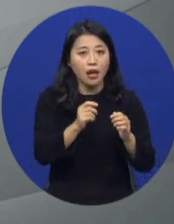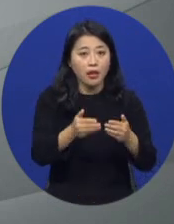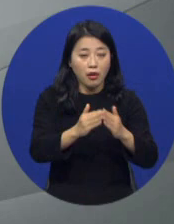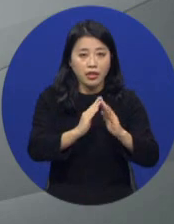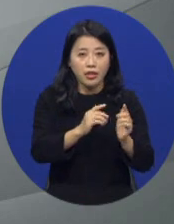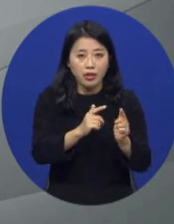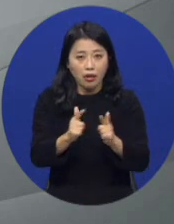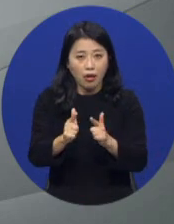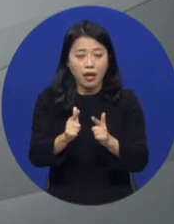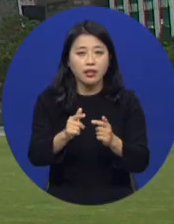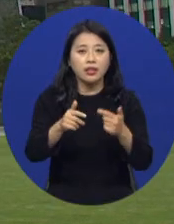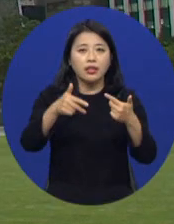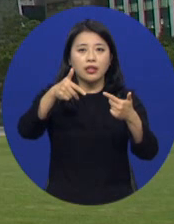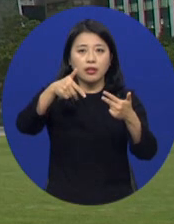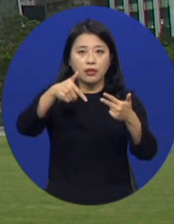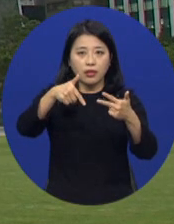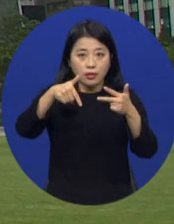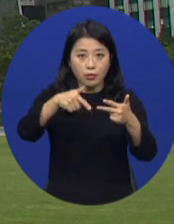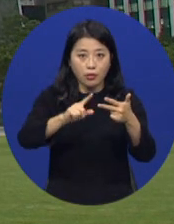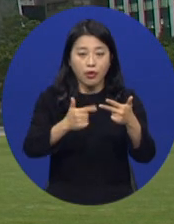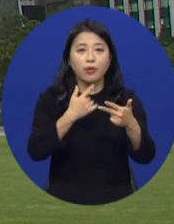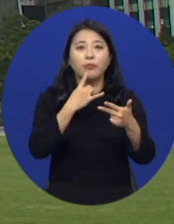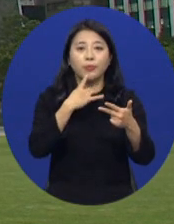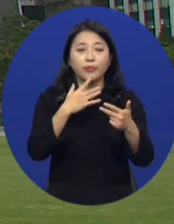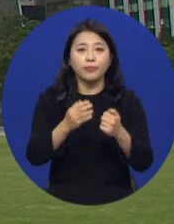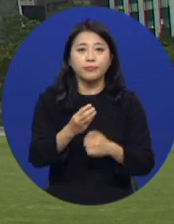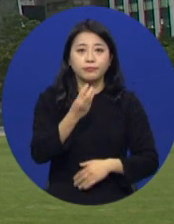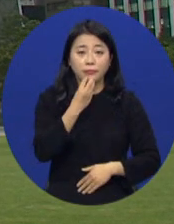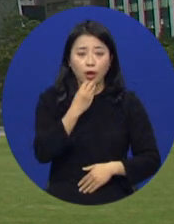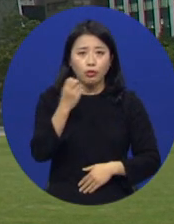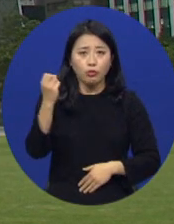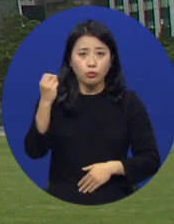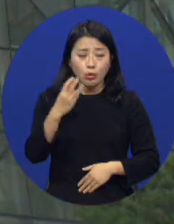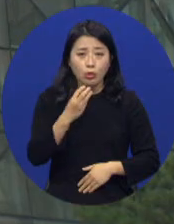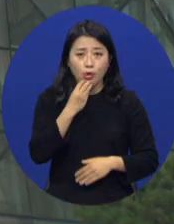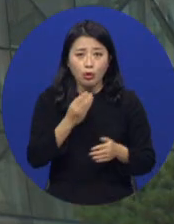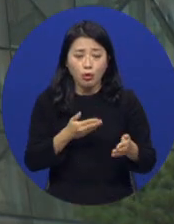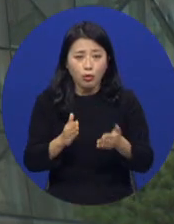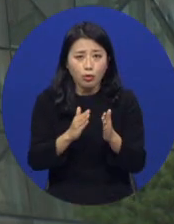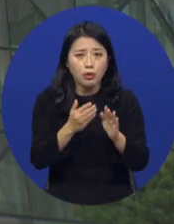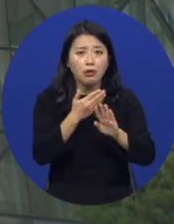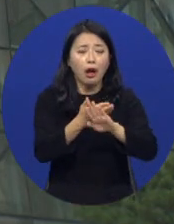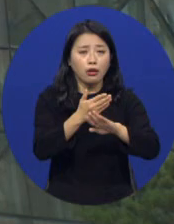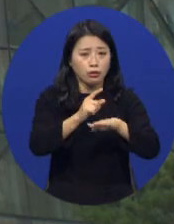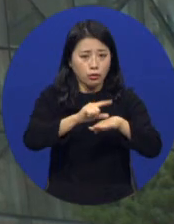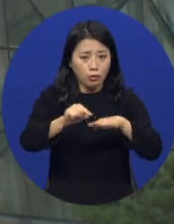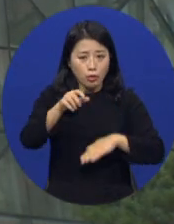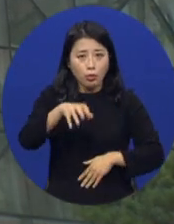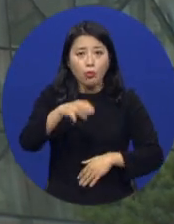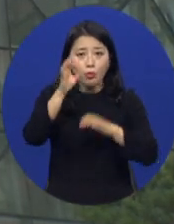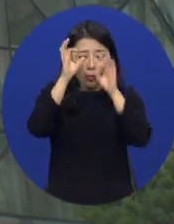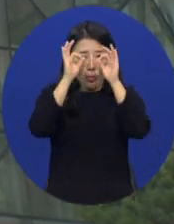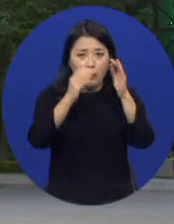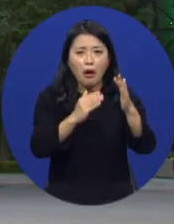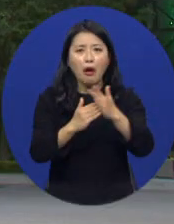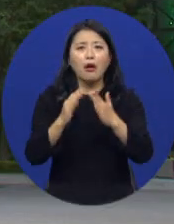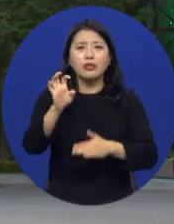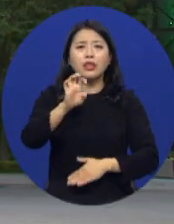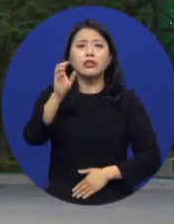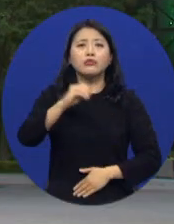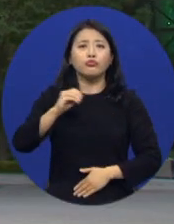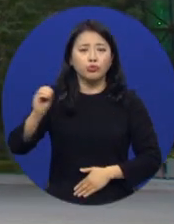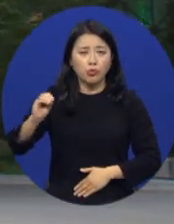7건 뿐이었습니다 서울시와 경기도 등 다른 지자체는 부결율이 40%를 넘나들어